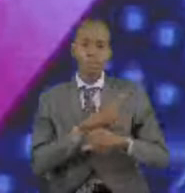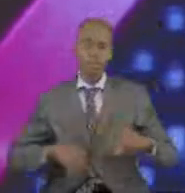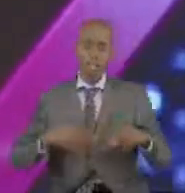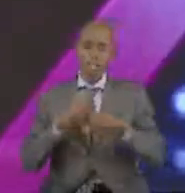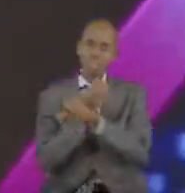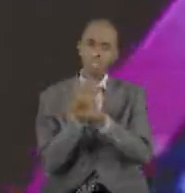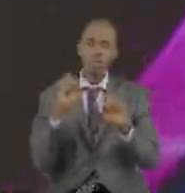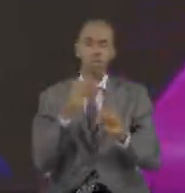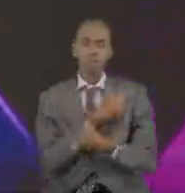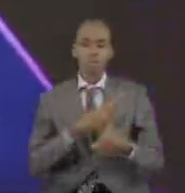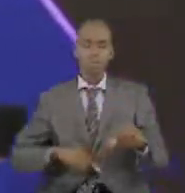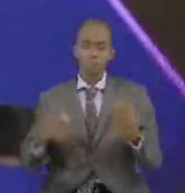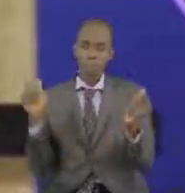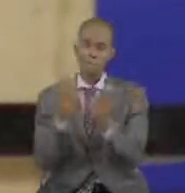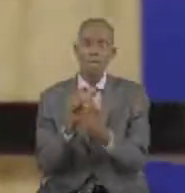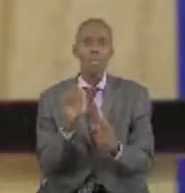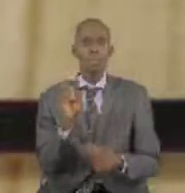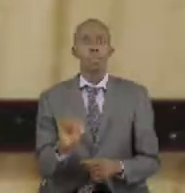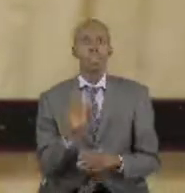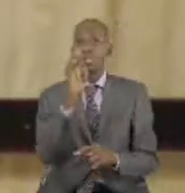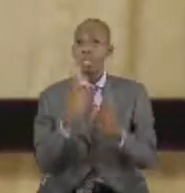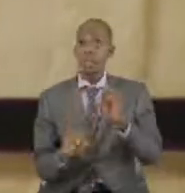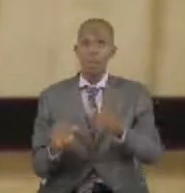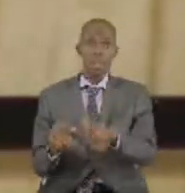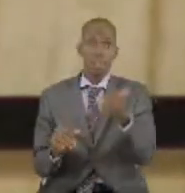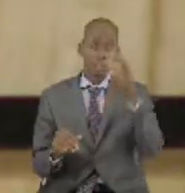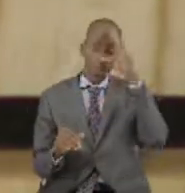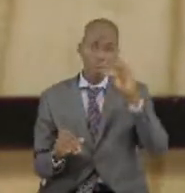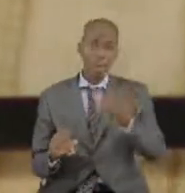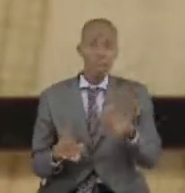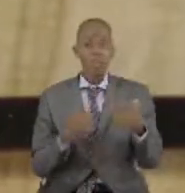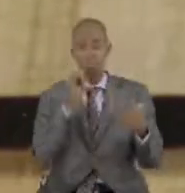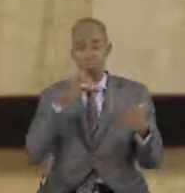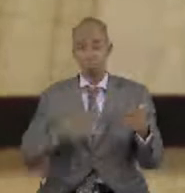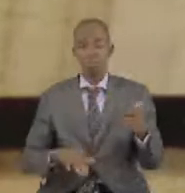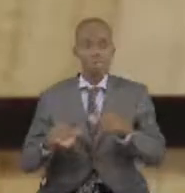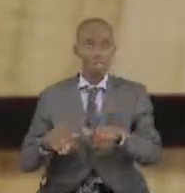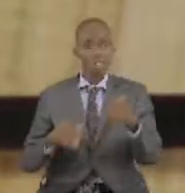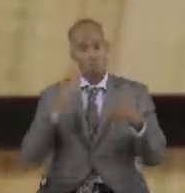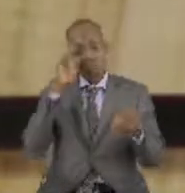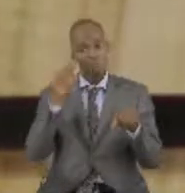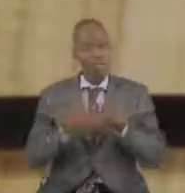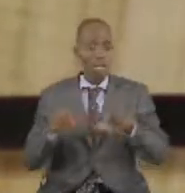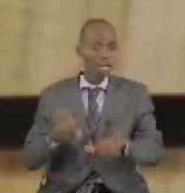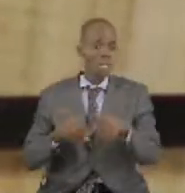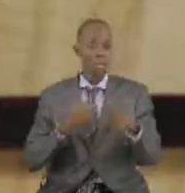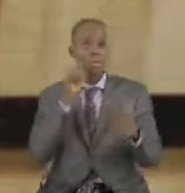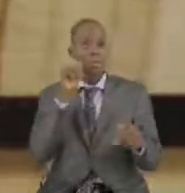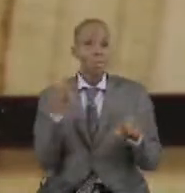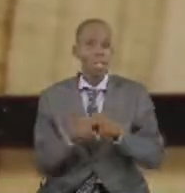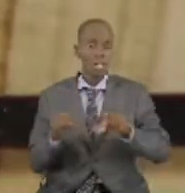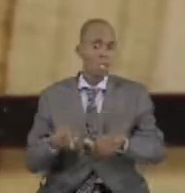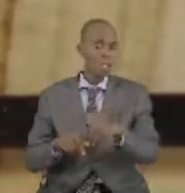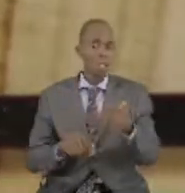seigneur de dieu lui est parvenue si quelqu'un si un garçon et une fille si un frein sur une seule j'ai